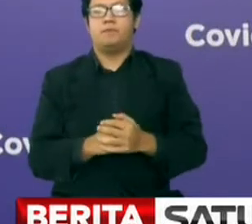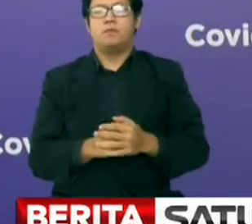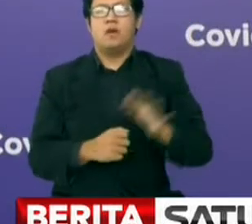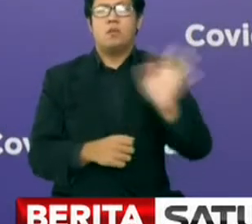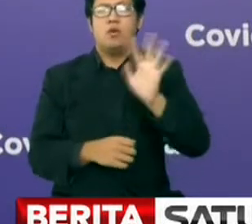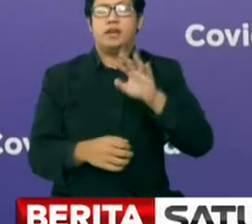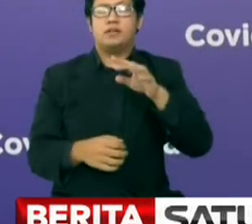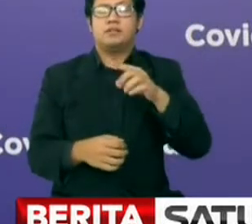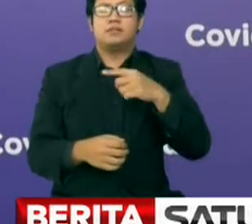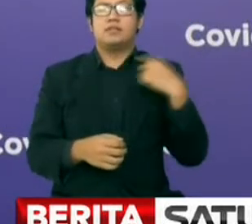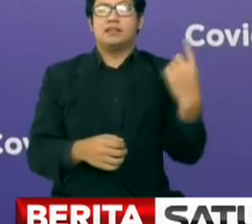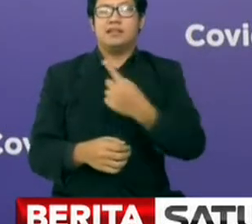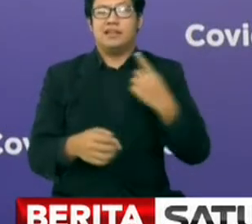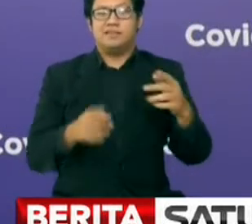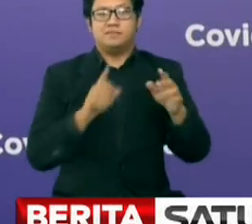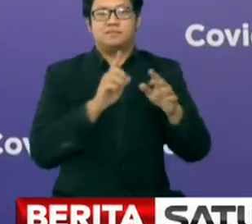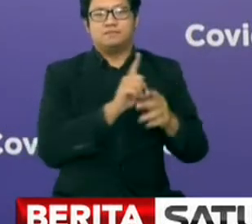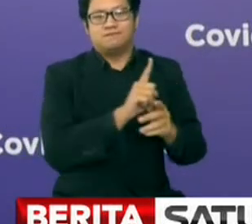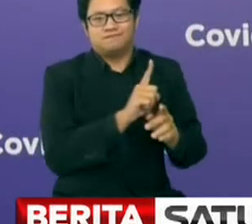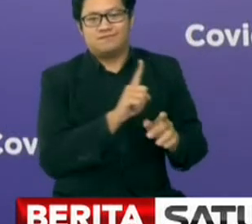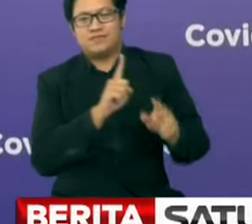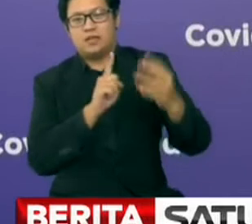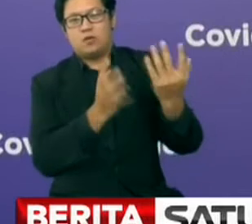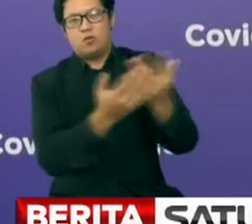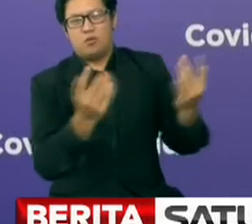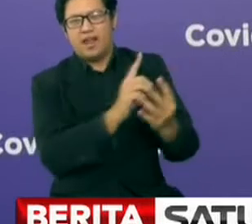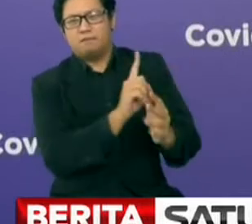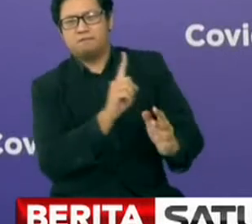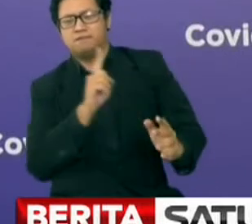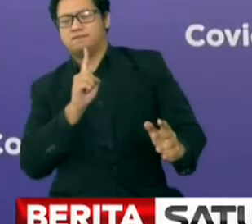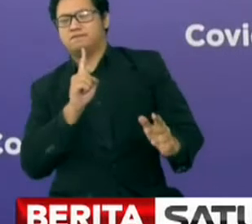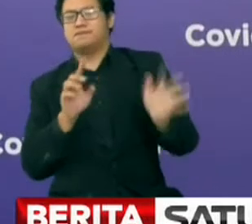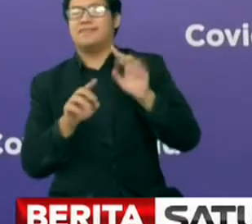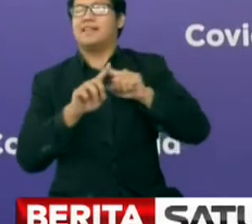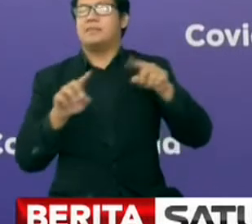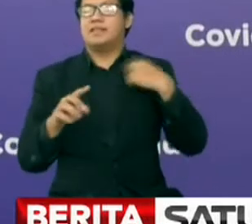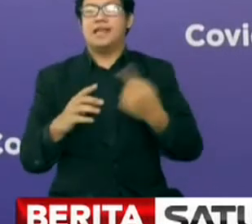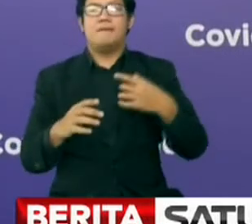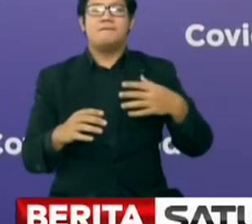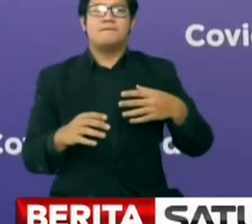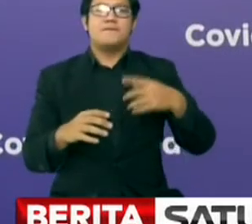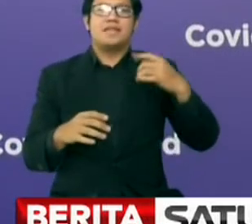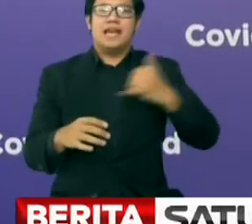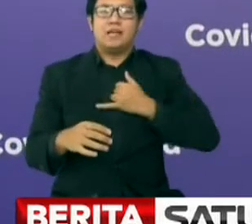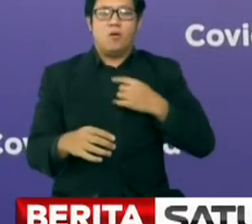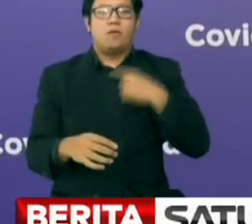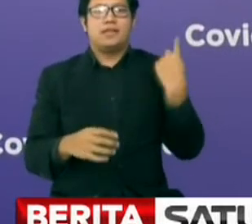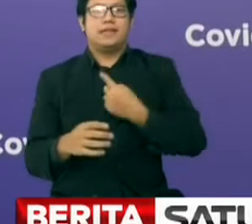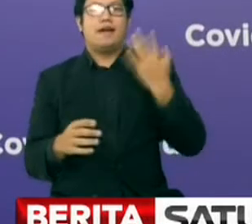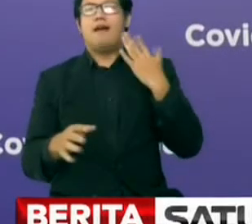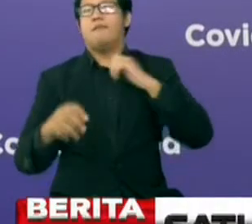kita menghindari kerumunan tetapi kita pembuat komitmen bersama bahwa kita tidak akan membuat kerumunan